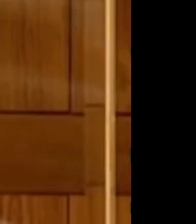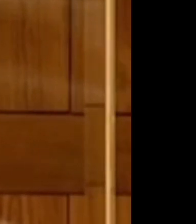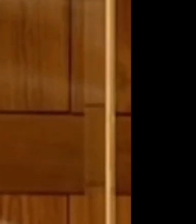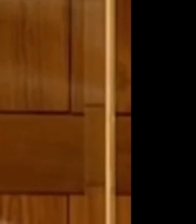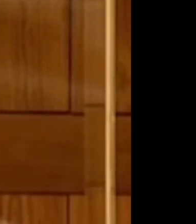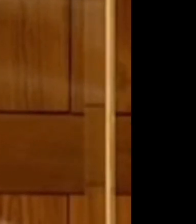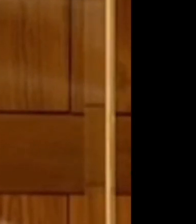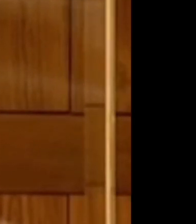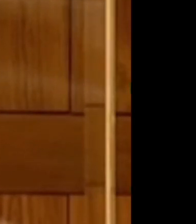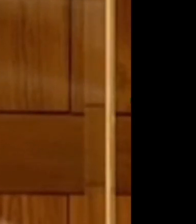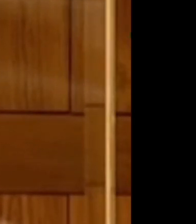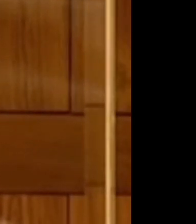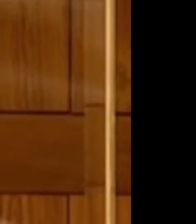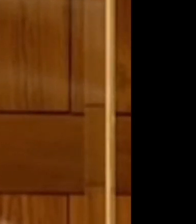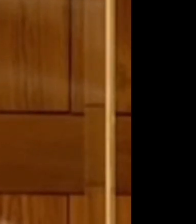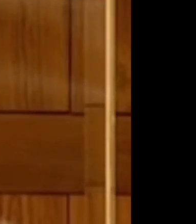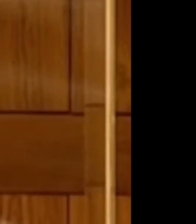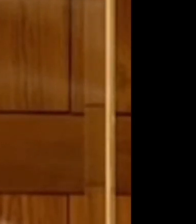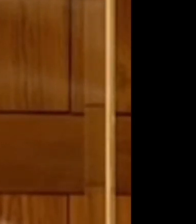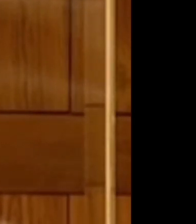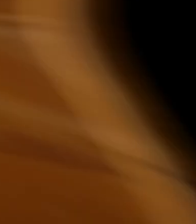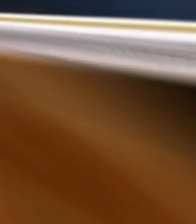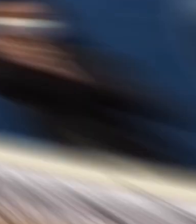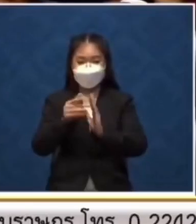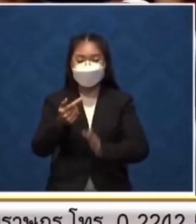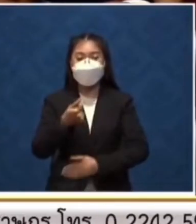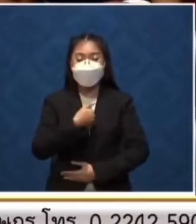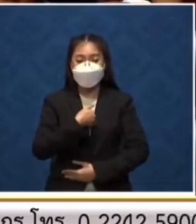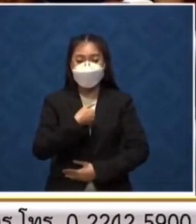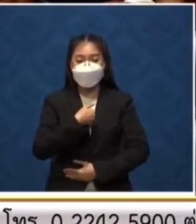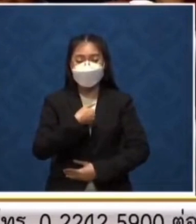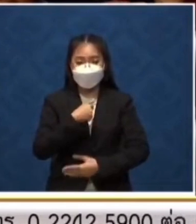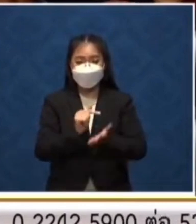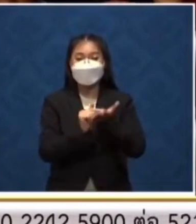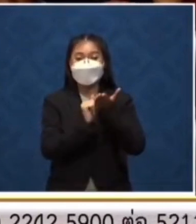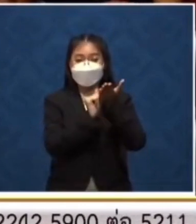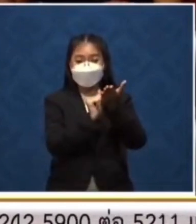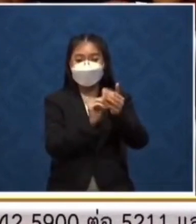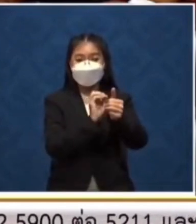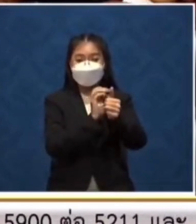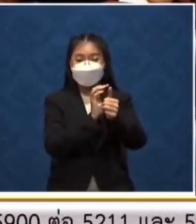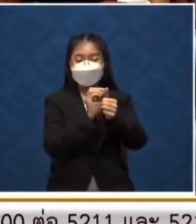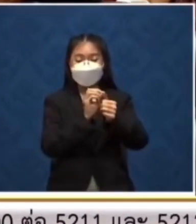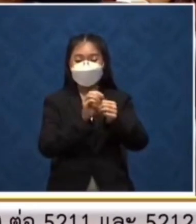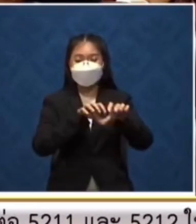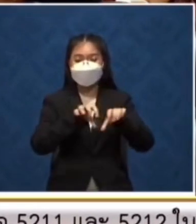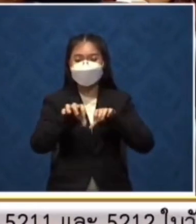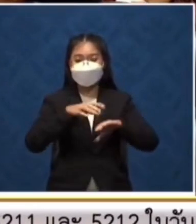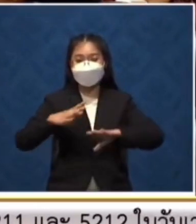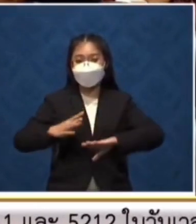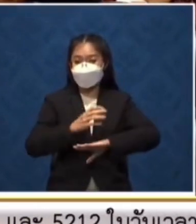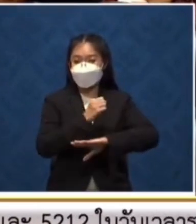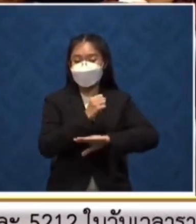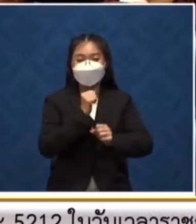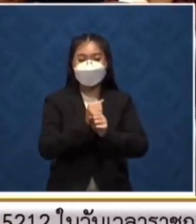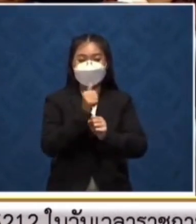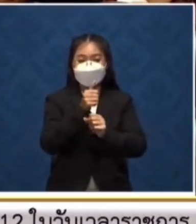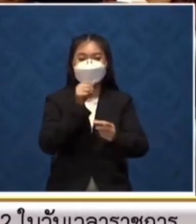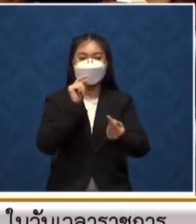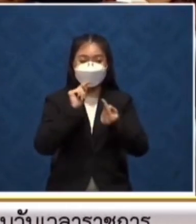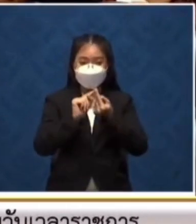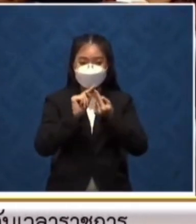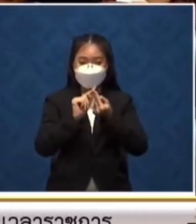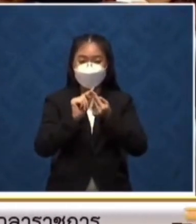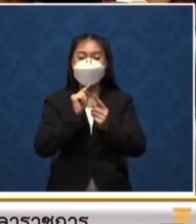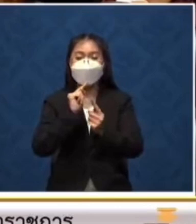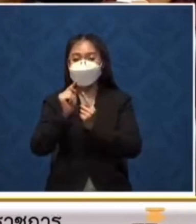ได้ขอบคุณครับสวัสดีครับ ข้อเสนอแนะเพื่อที่จะให้การเมืองดีก็คือการหาฉันทาม